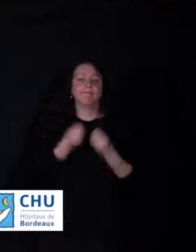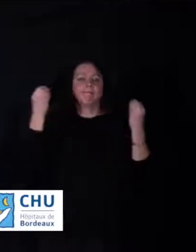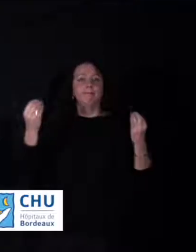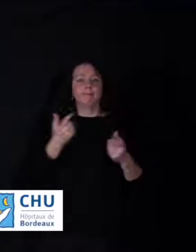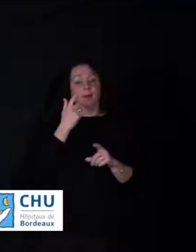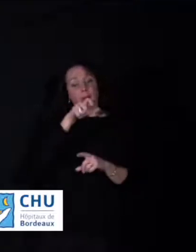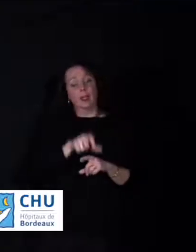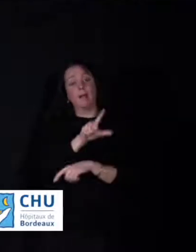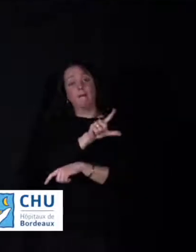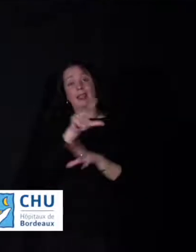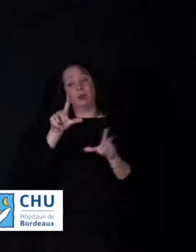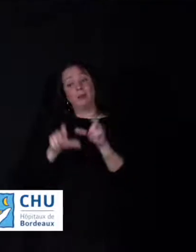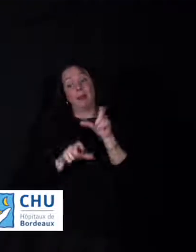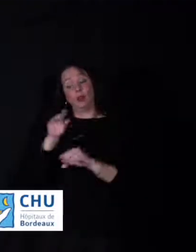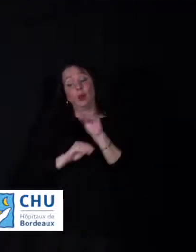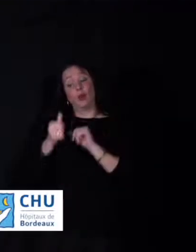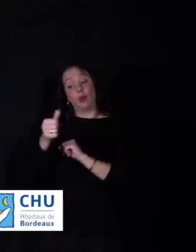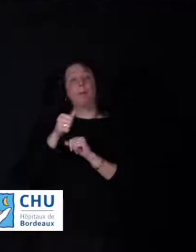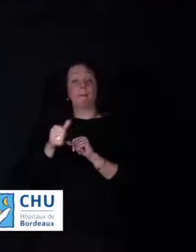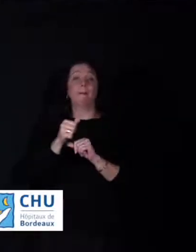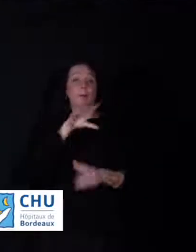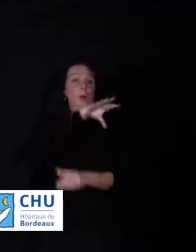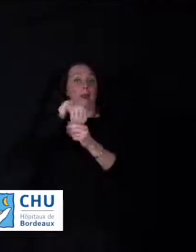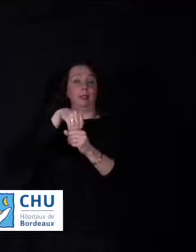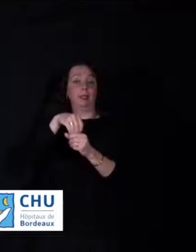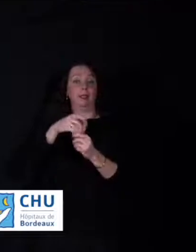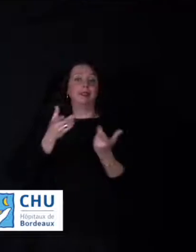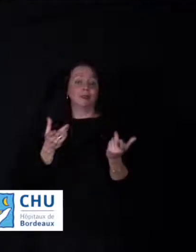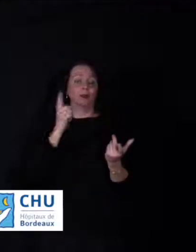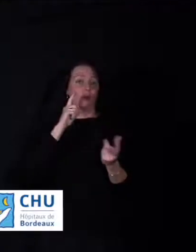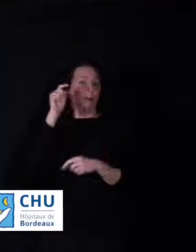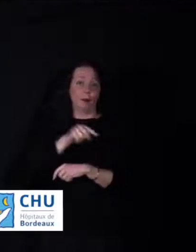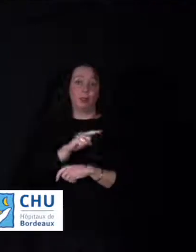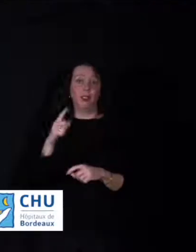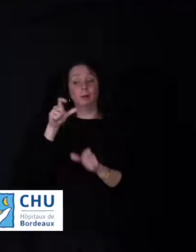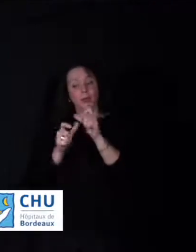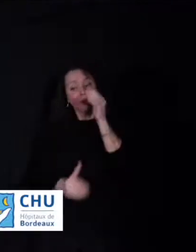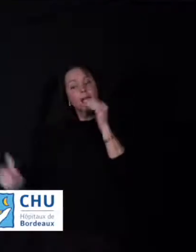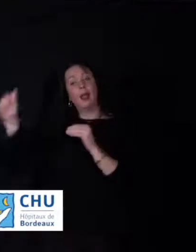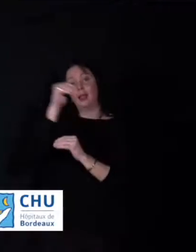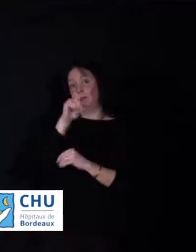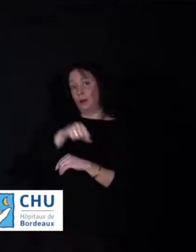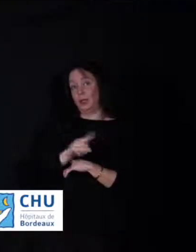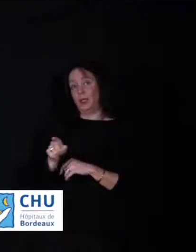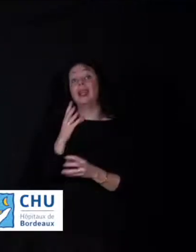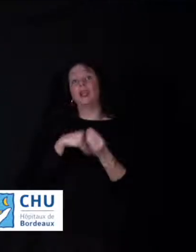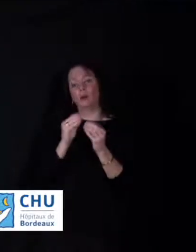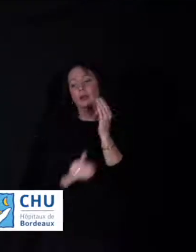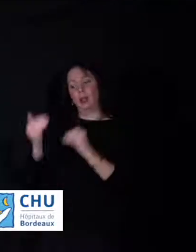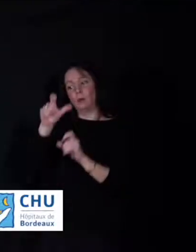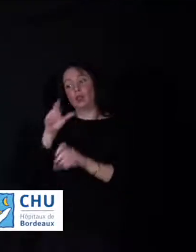elles se retrouvaient 28 soignants, puisque la vaccination rougeole n'est pas obligatoire pour les adultes, et notamment pour les adultes